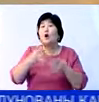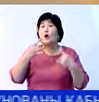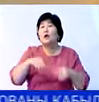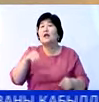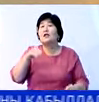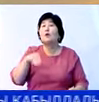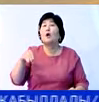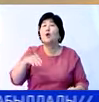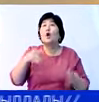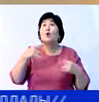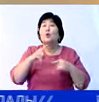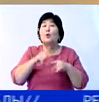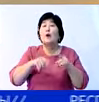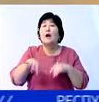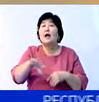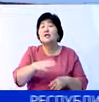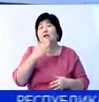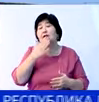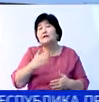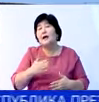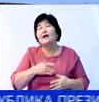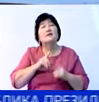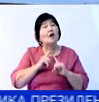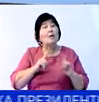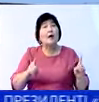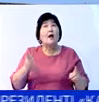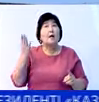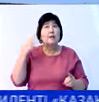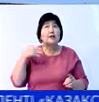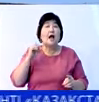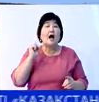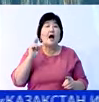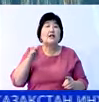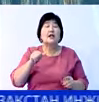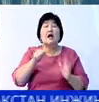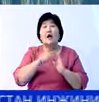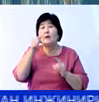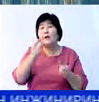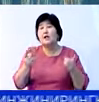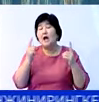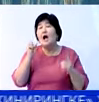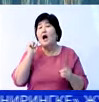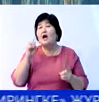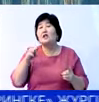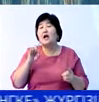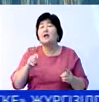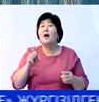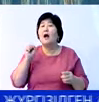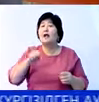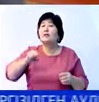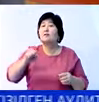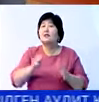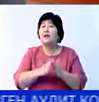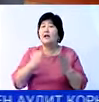Темірхан Тебегеновтың туған жерге деген сағынышы, махаббаты шексіз. Былтыр Ақжардың 60 жылдық мерейтойына Ақжарым ауылым алтын бесігім атты кітап